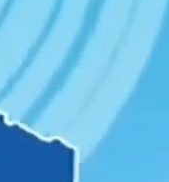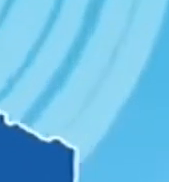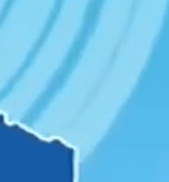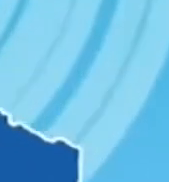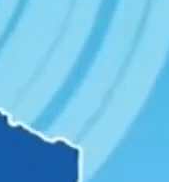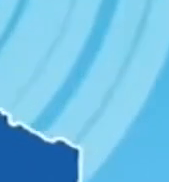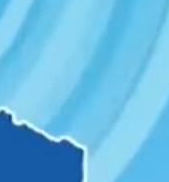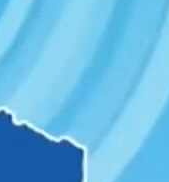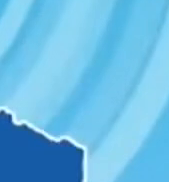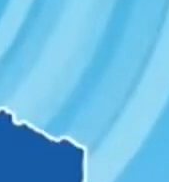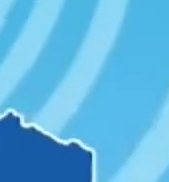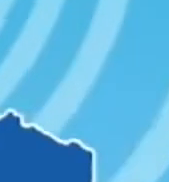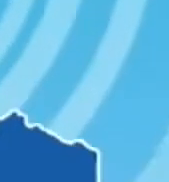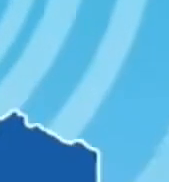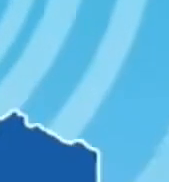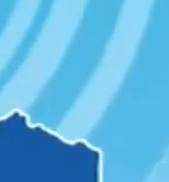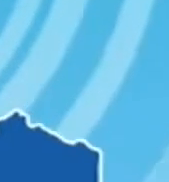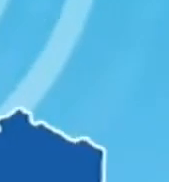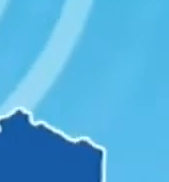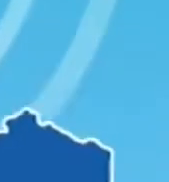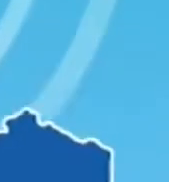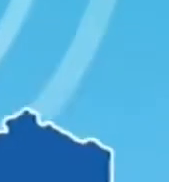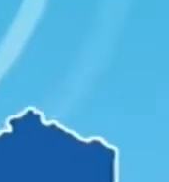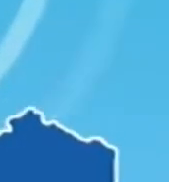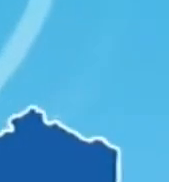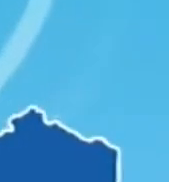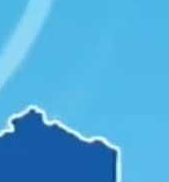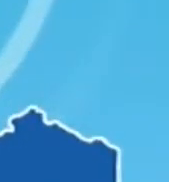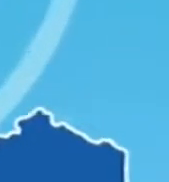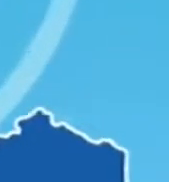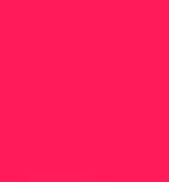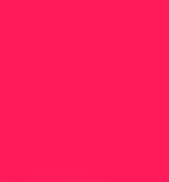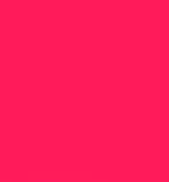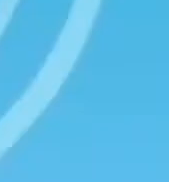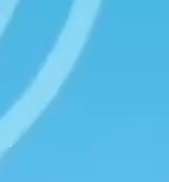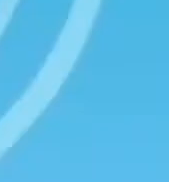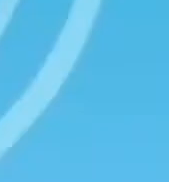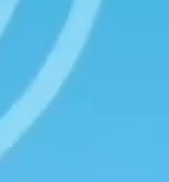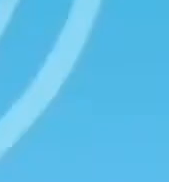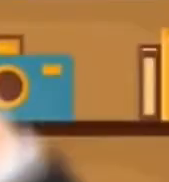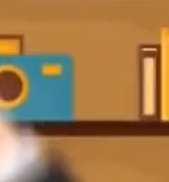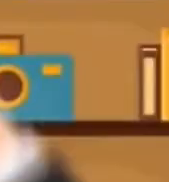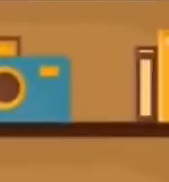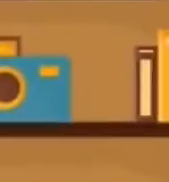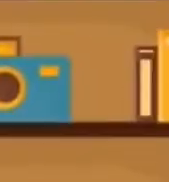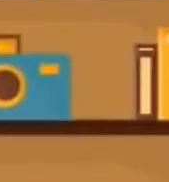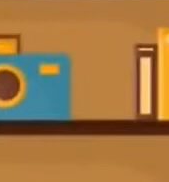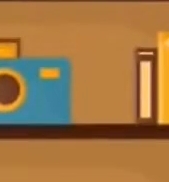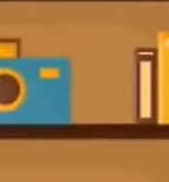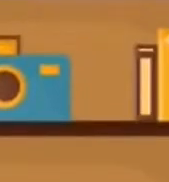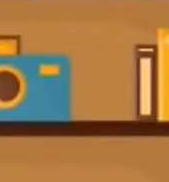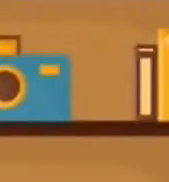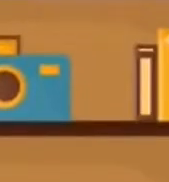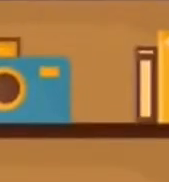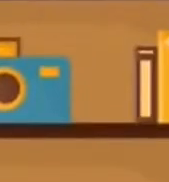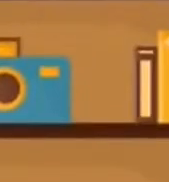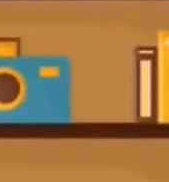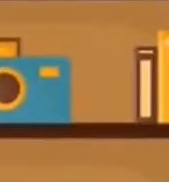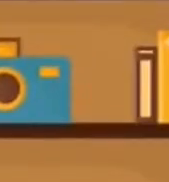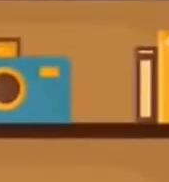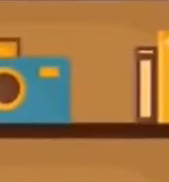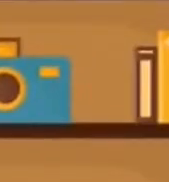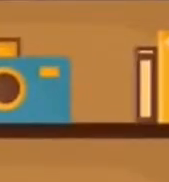dilanjutkan secara nasional mulai 2 November 2022. Siaran TVRI sudah dapat ditonton melalui